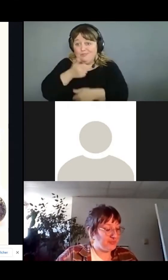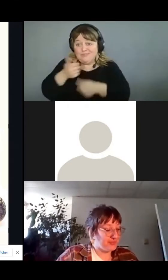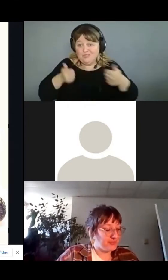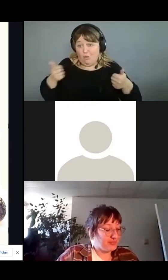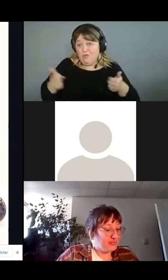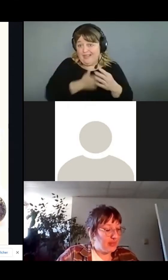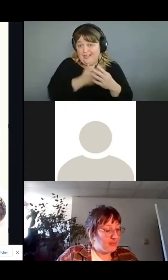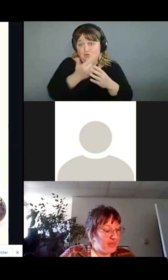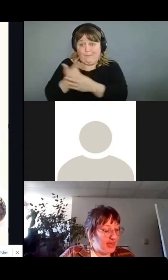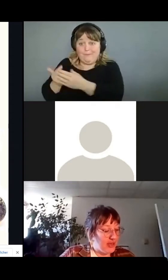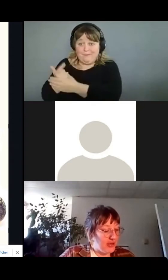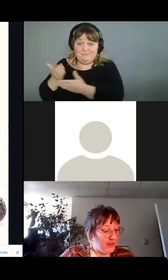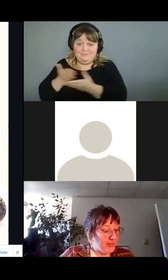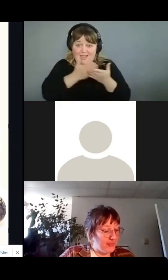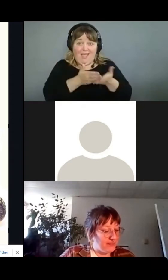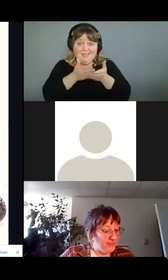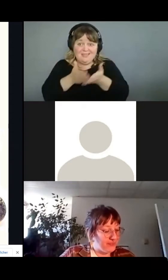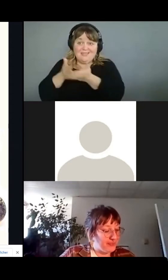légumes. Mais,